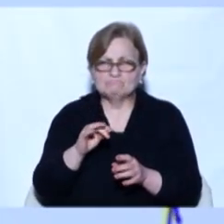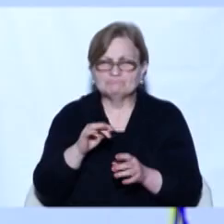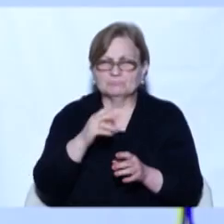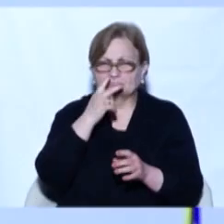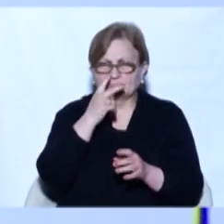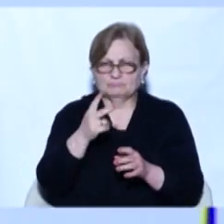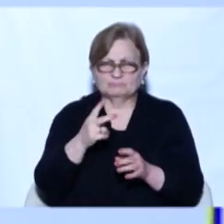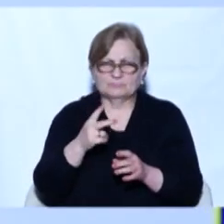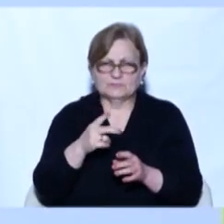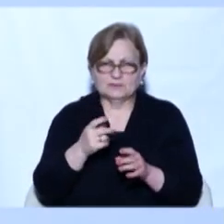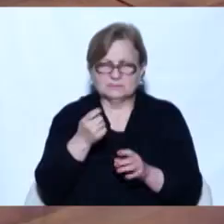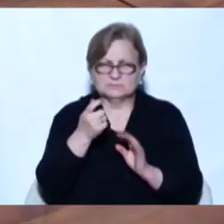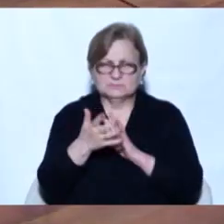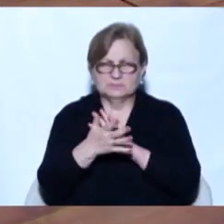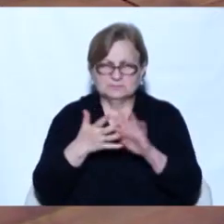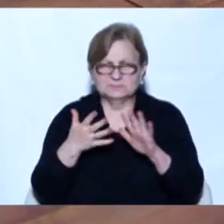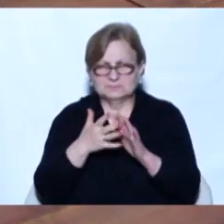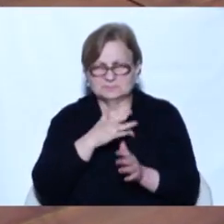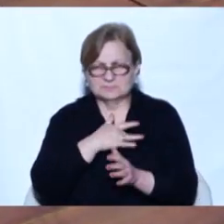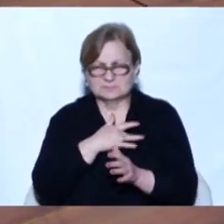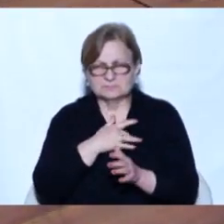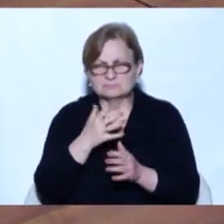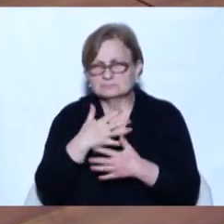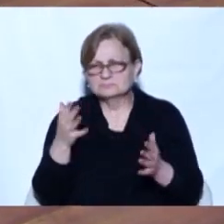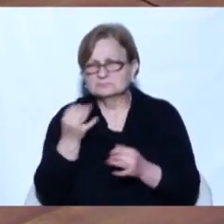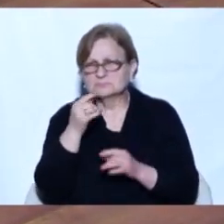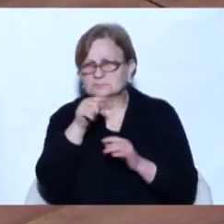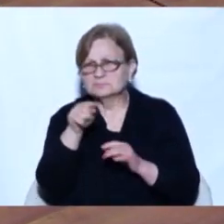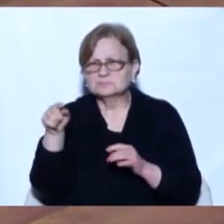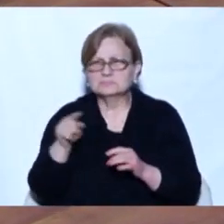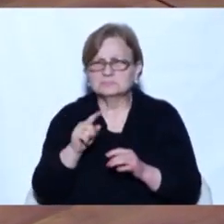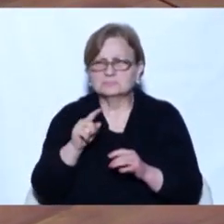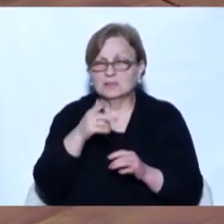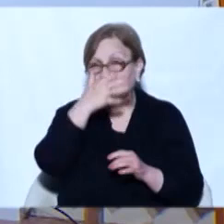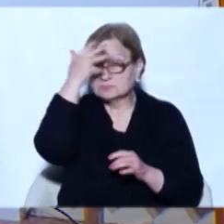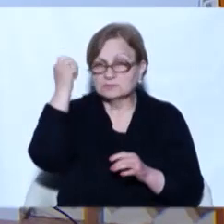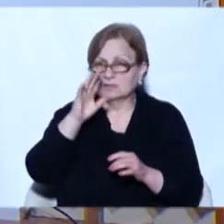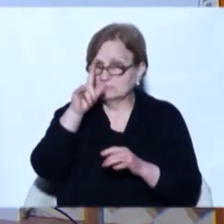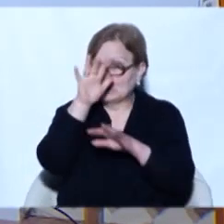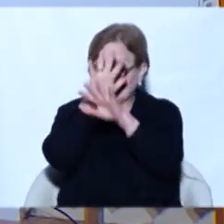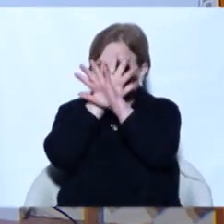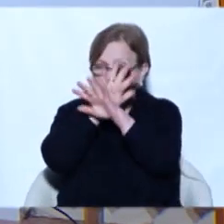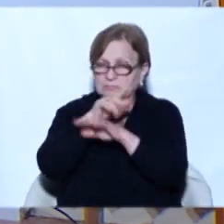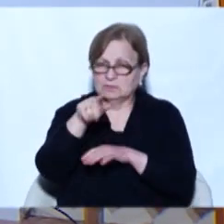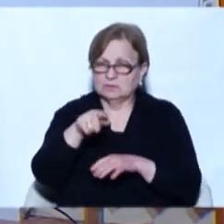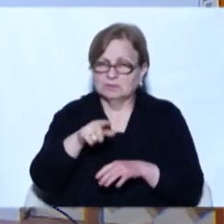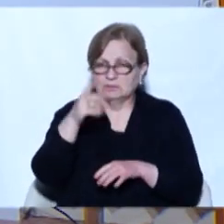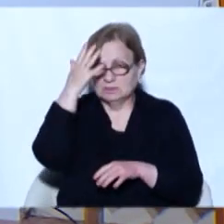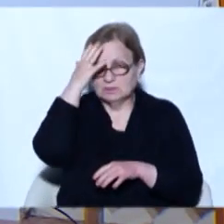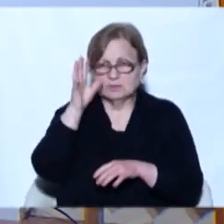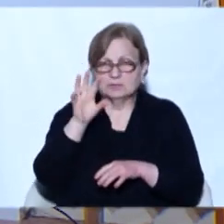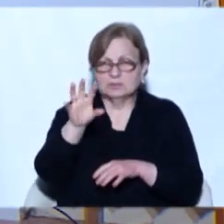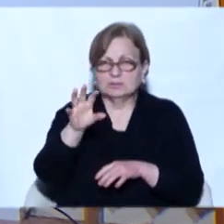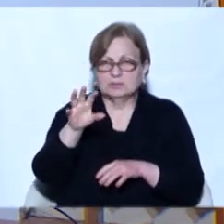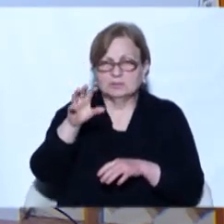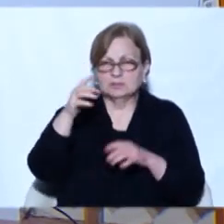კიდე უფრო მეტის გაგების სურვილი გაგიჩნდა. არ დაგვავიწყდეს ირემიც. ირმის თავი, რომლის